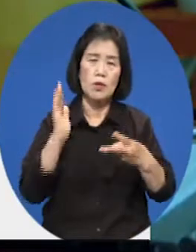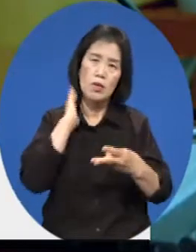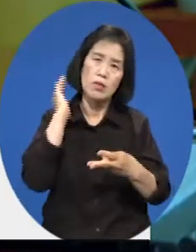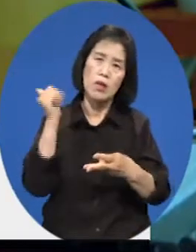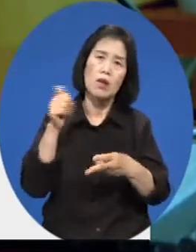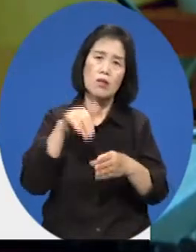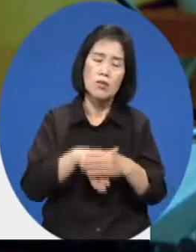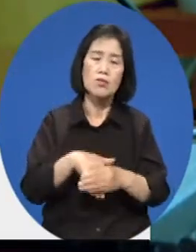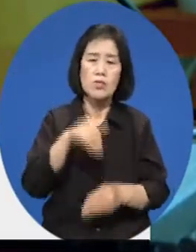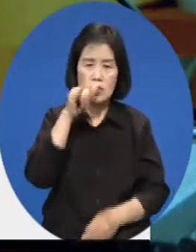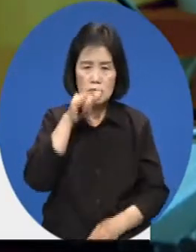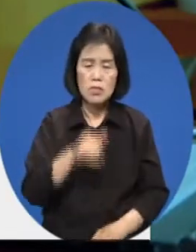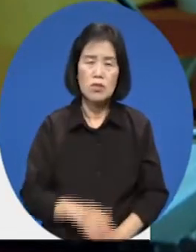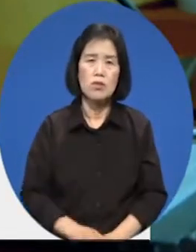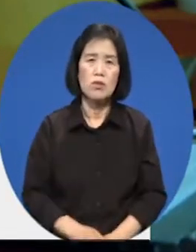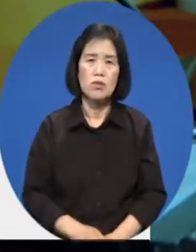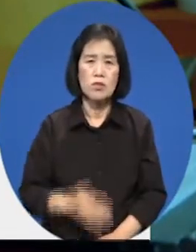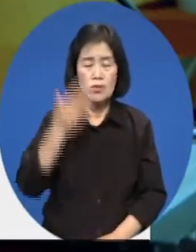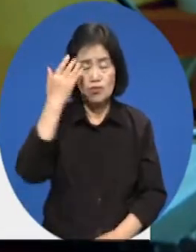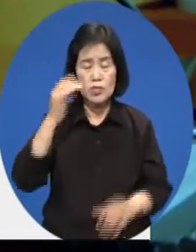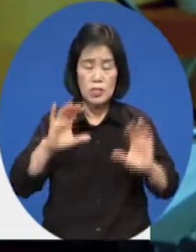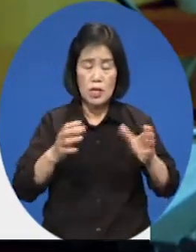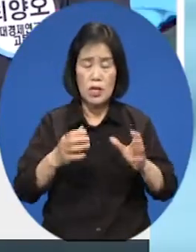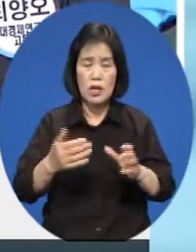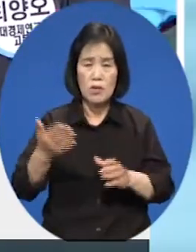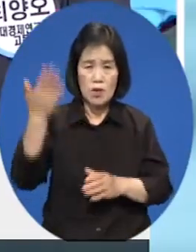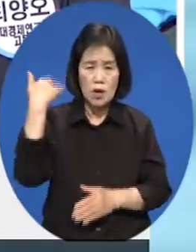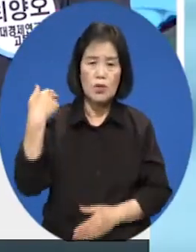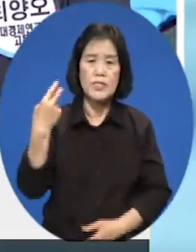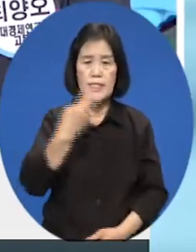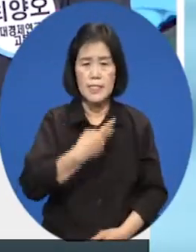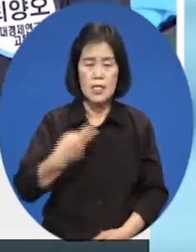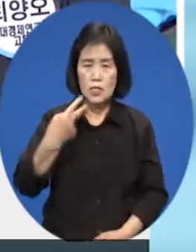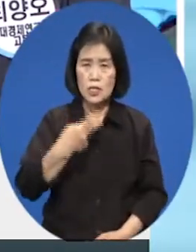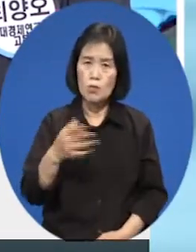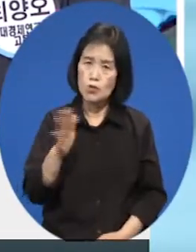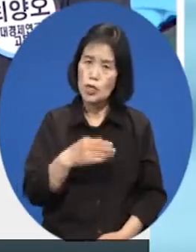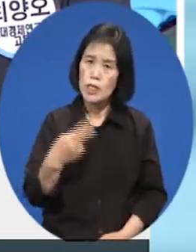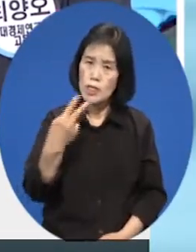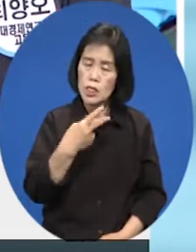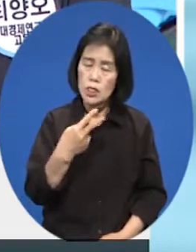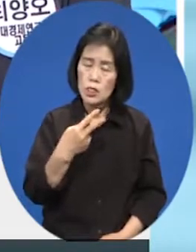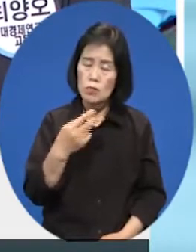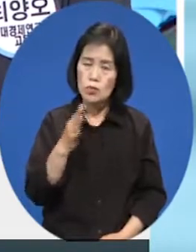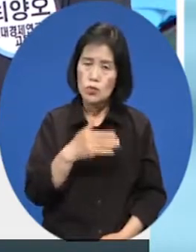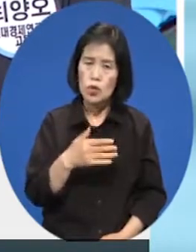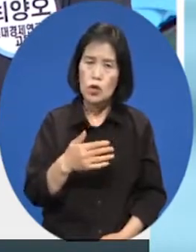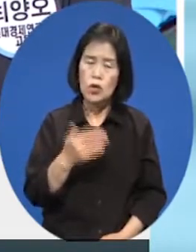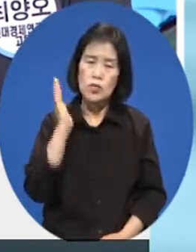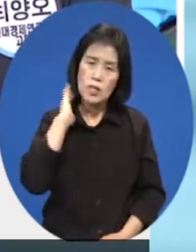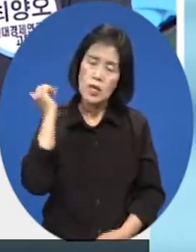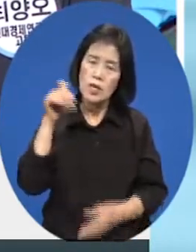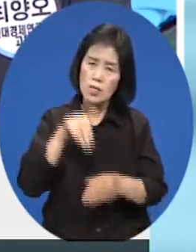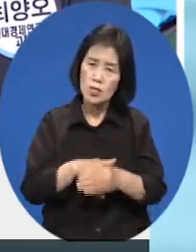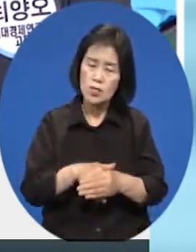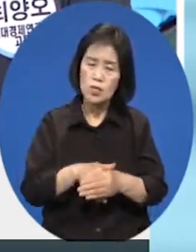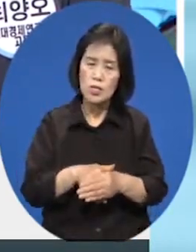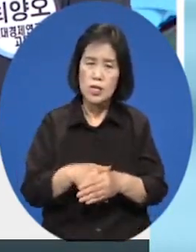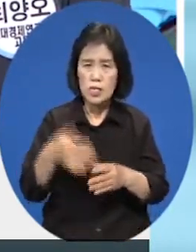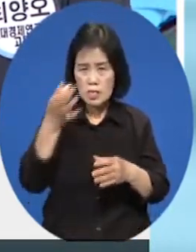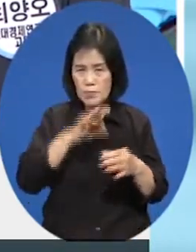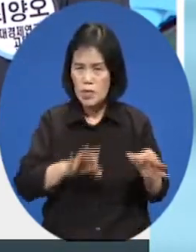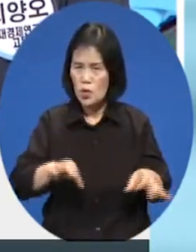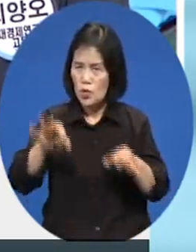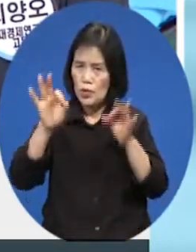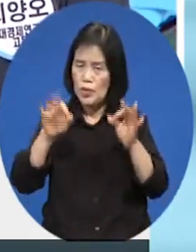있습니다. 우리나라가요. 과거 2000년부터 짧게는 2000년부터 대선 전에 금리를 올려본